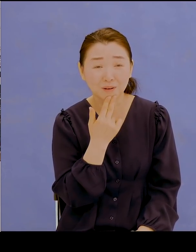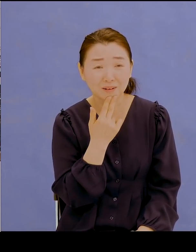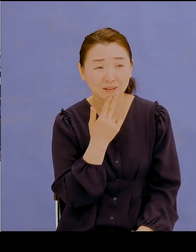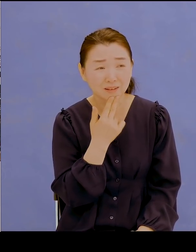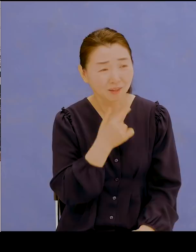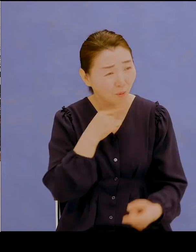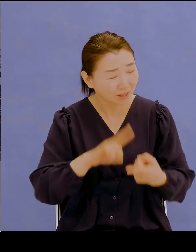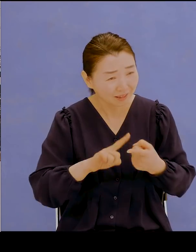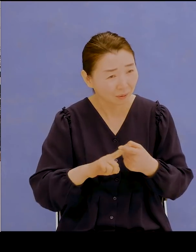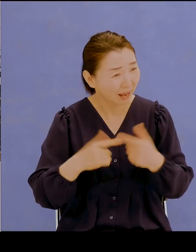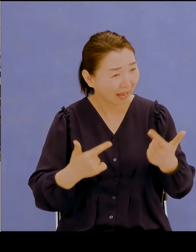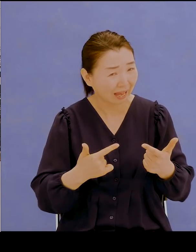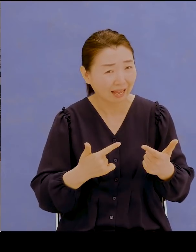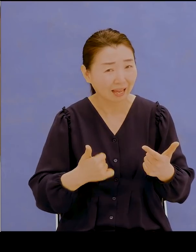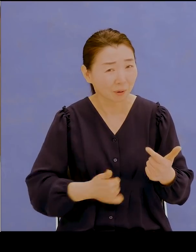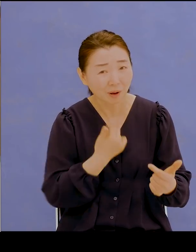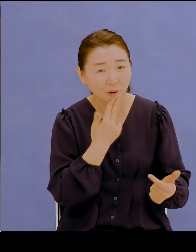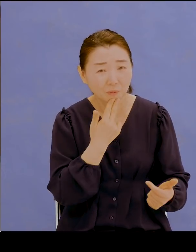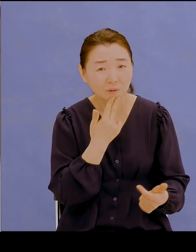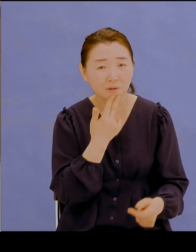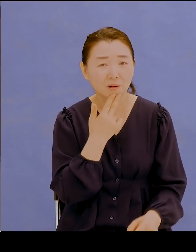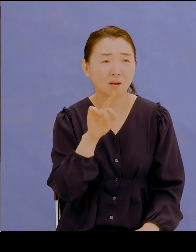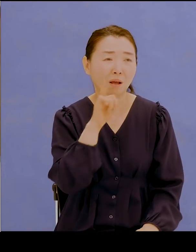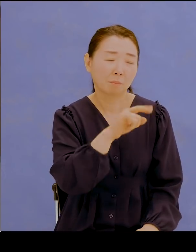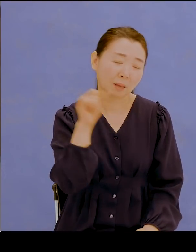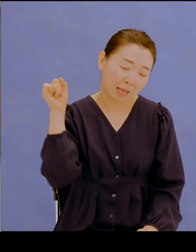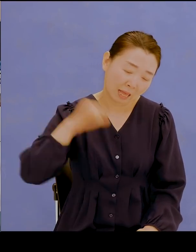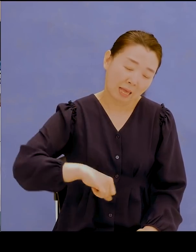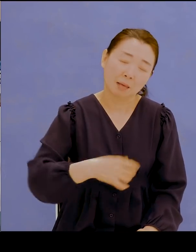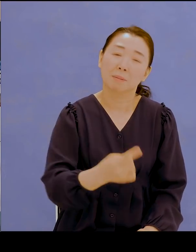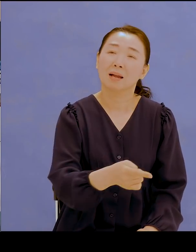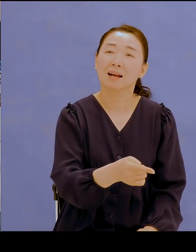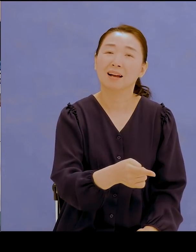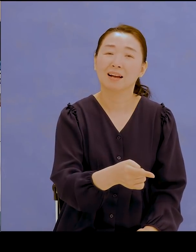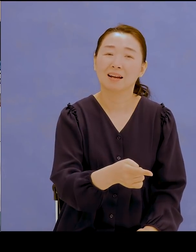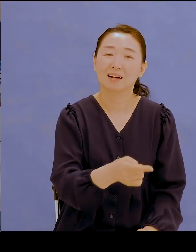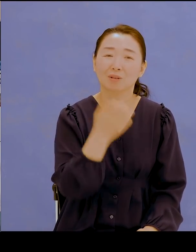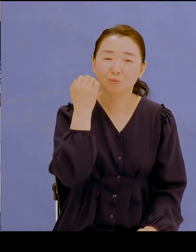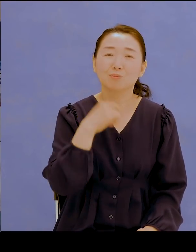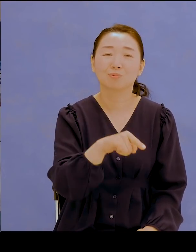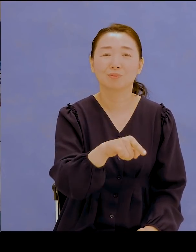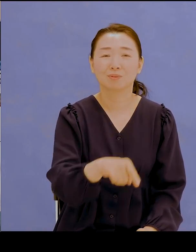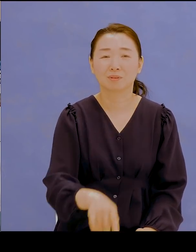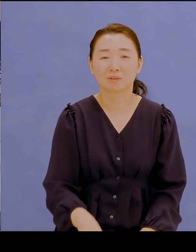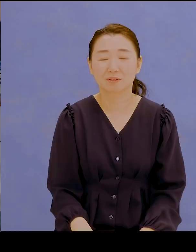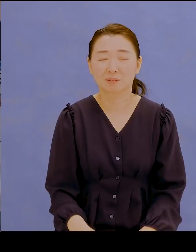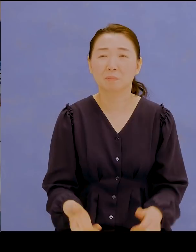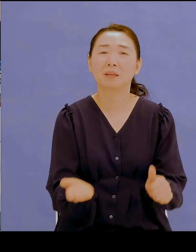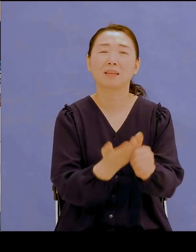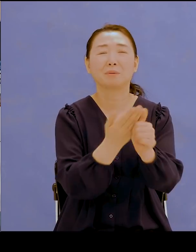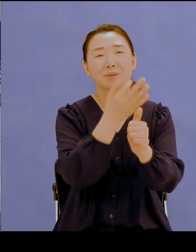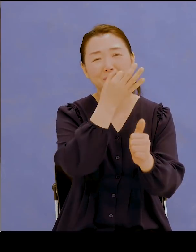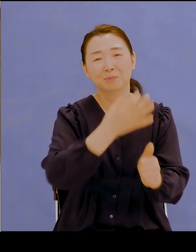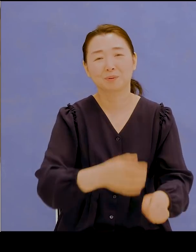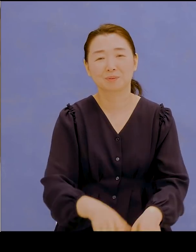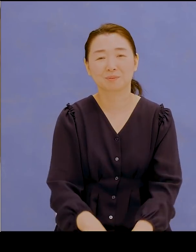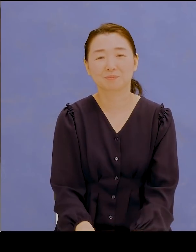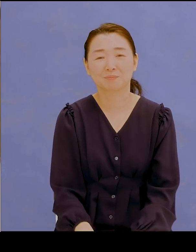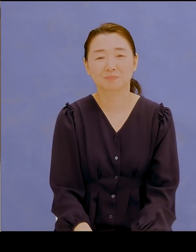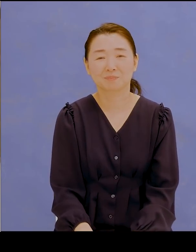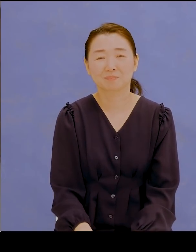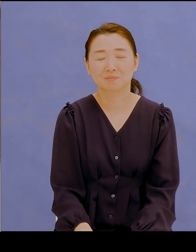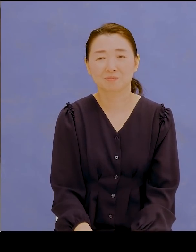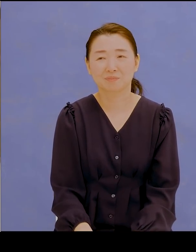안 되고 왜 저러지? 막 이러면서. 말을 안 들어요. 어. 어떤 분들은. 어. 그러니까 양육이 힘든 거죠.